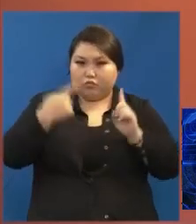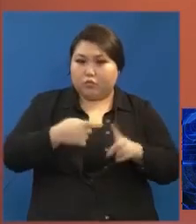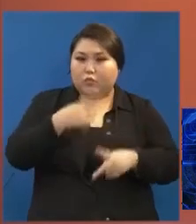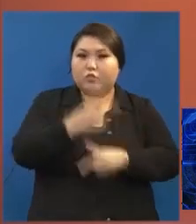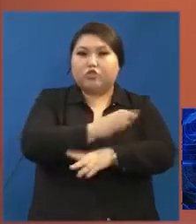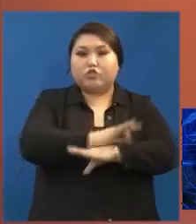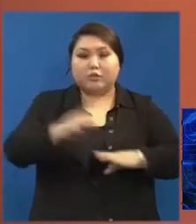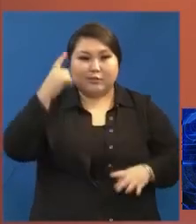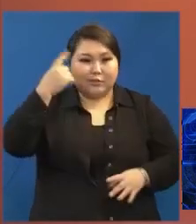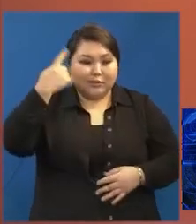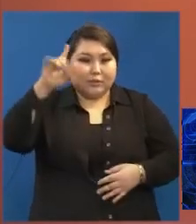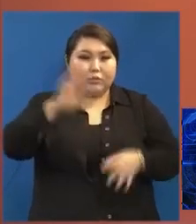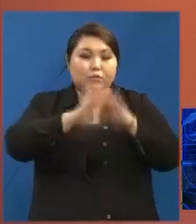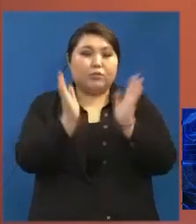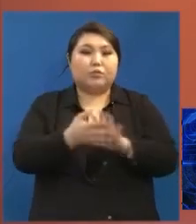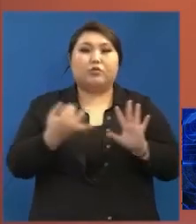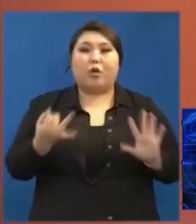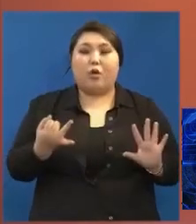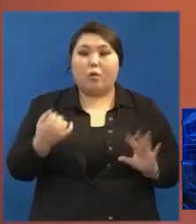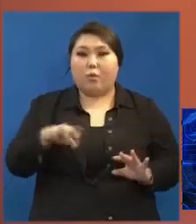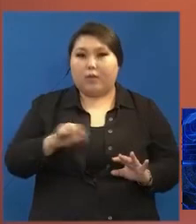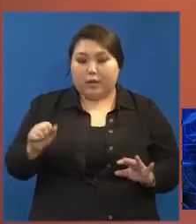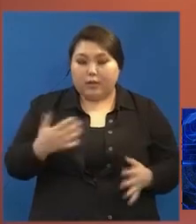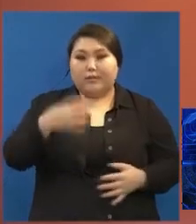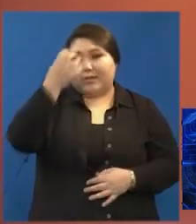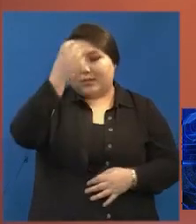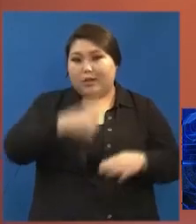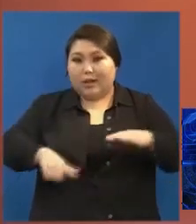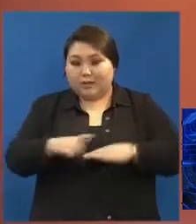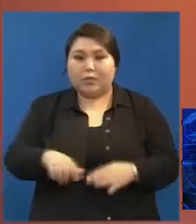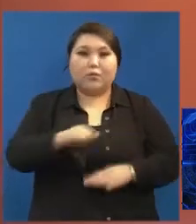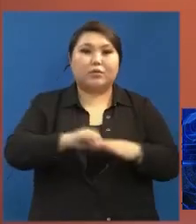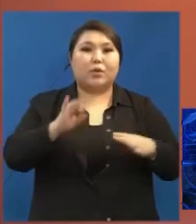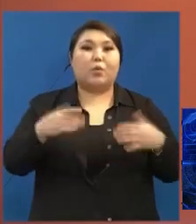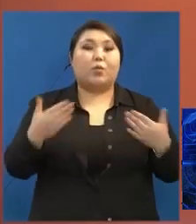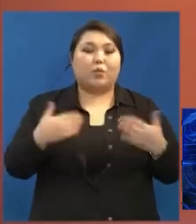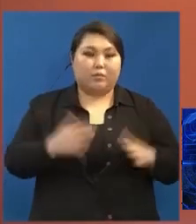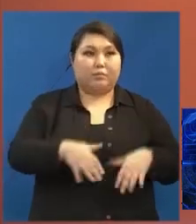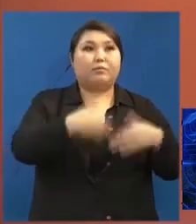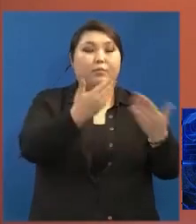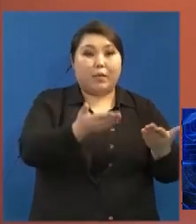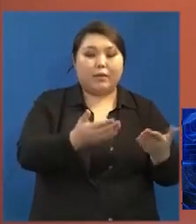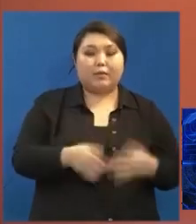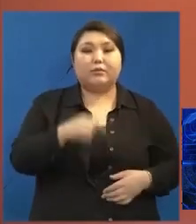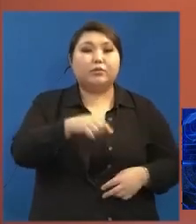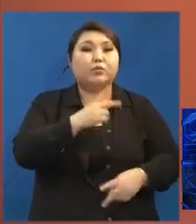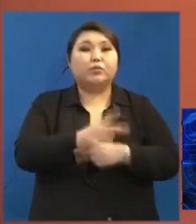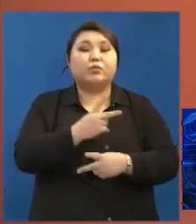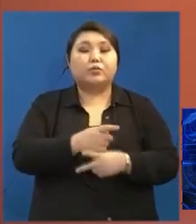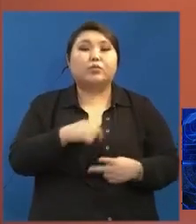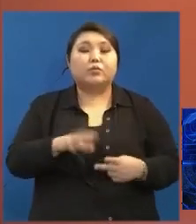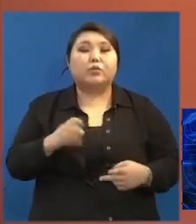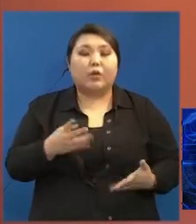хуулийн төсөл санаачлаад нийт 7 удаа засгийн газар улсын хурлд бол хөргүүлсэн байгаа. Ингээд энэ хууль бол